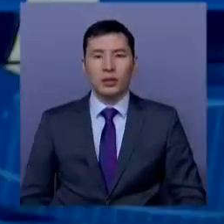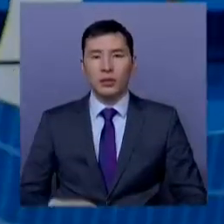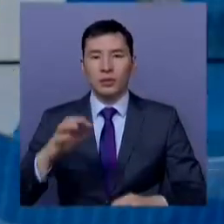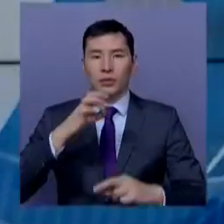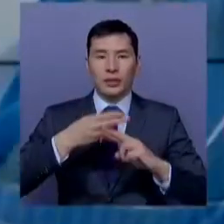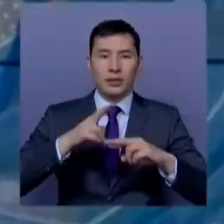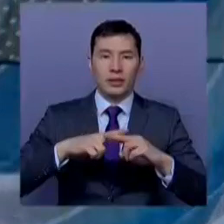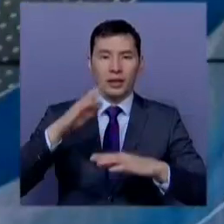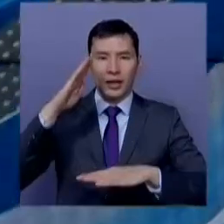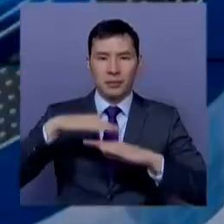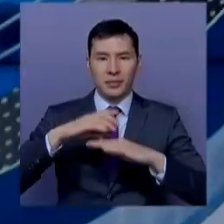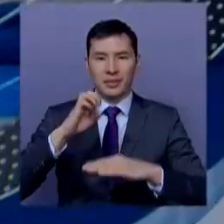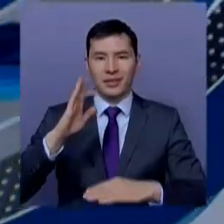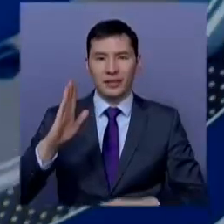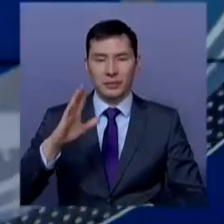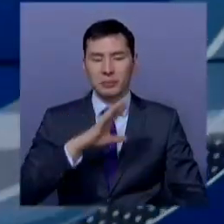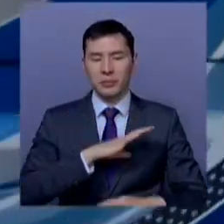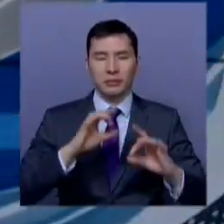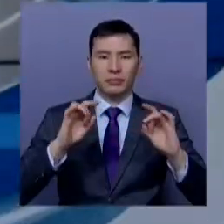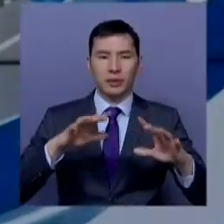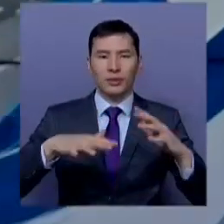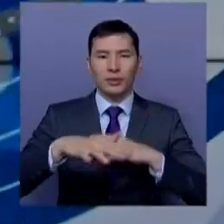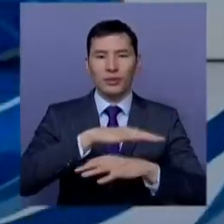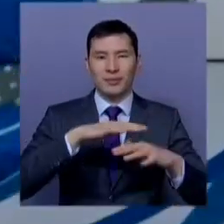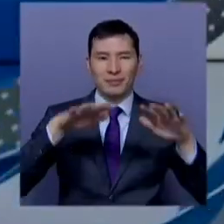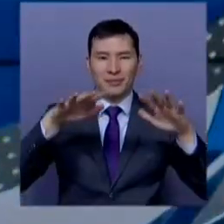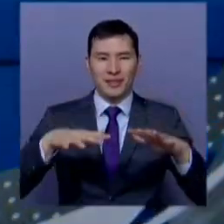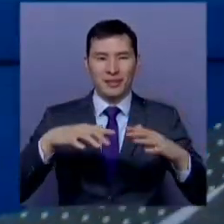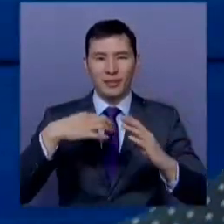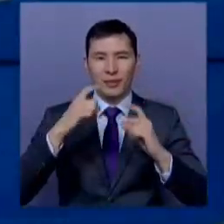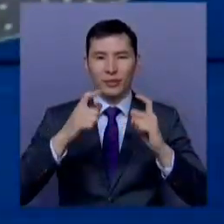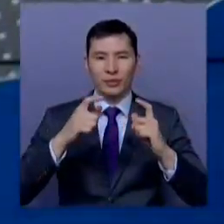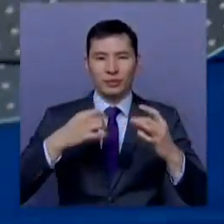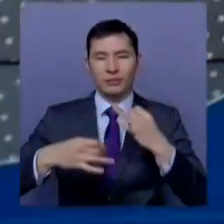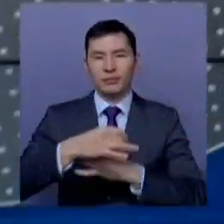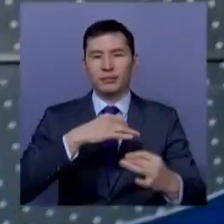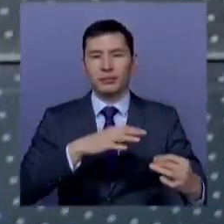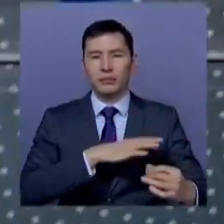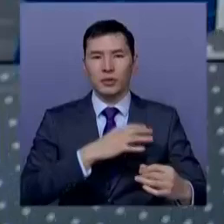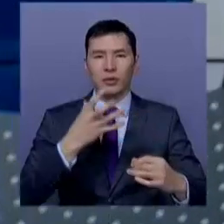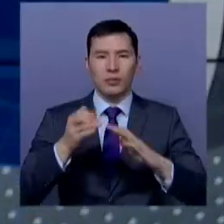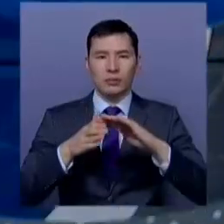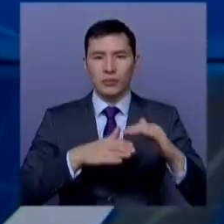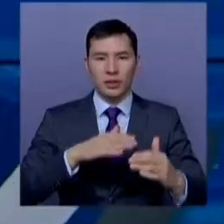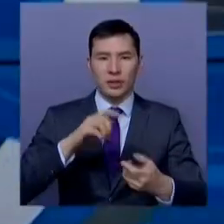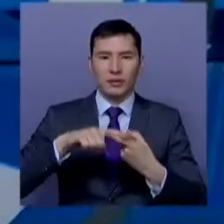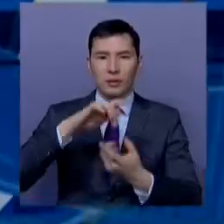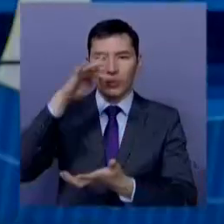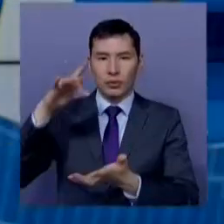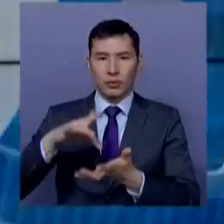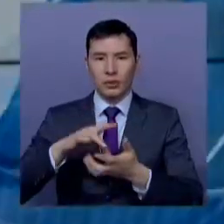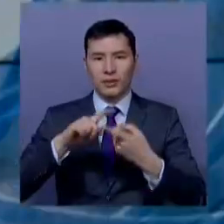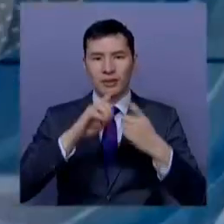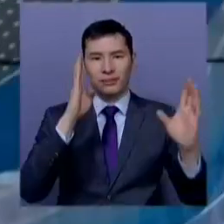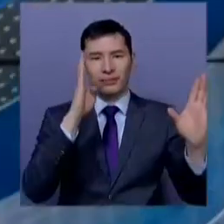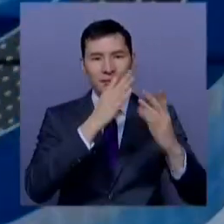туралы бүгін қала әкімі Бақытжан Сағынтаевтың халықпен есептік кездесуінде белгілі болды. Одан өзге шаһар экологиясына бейжай